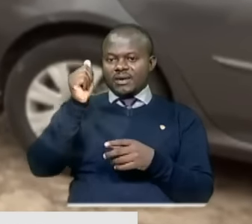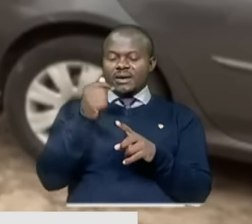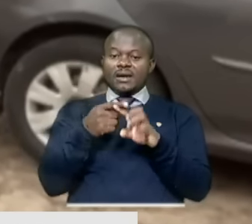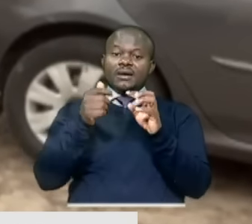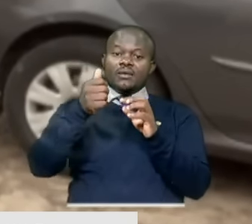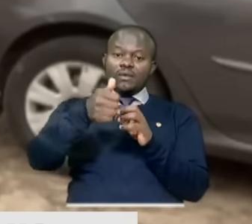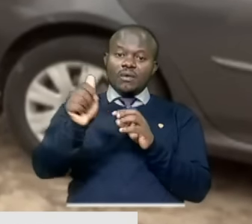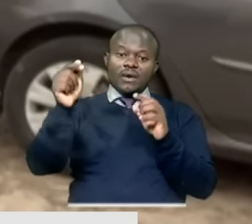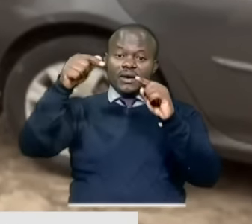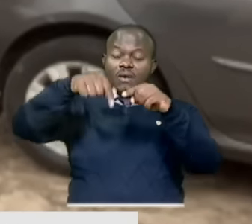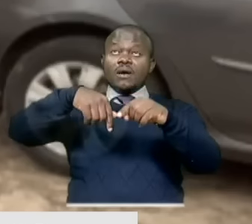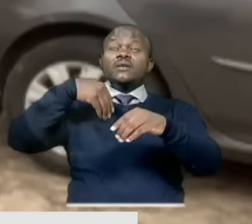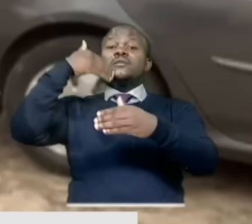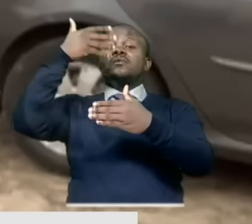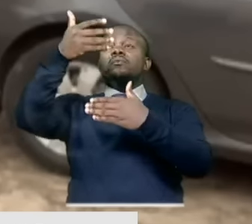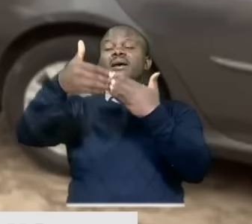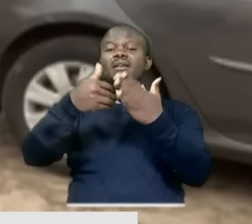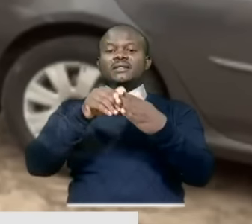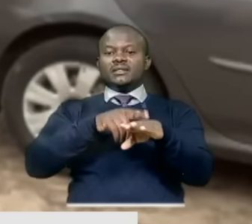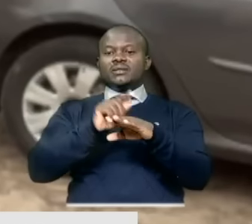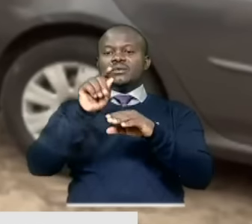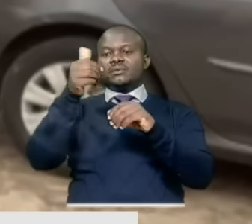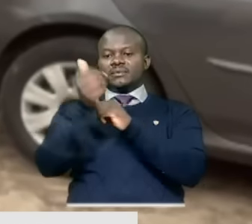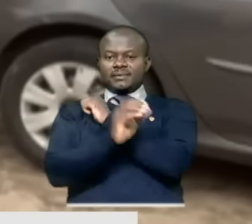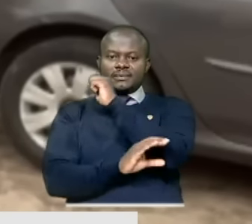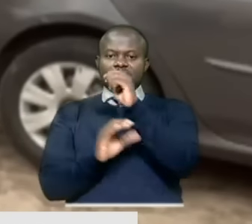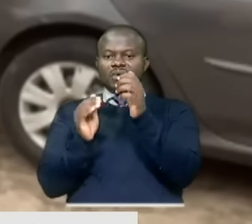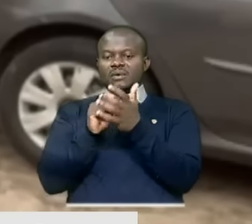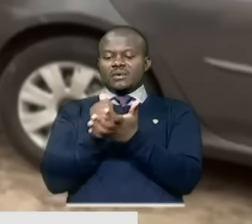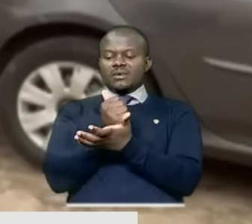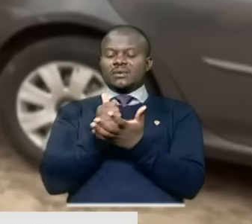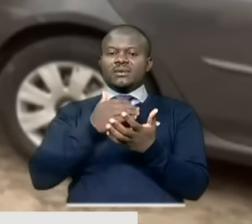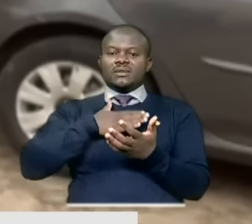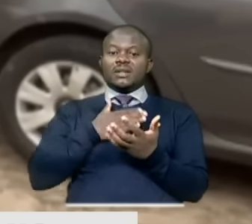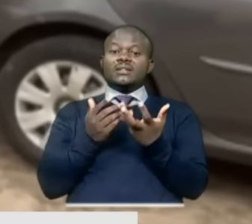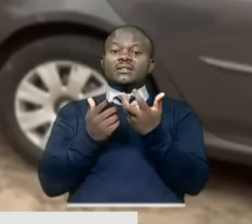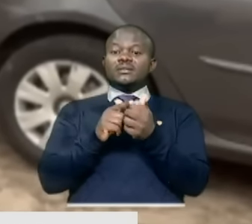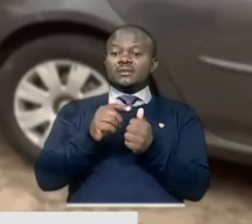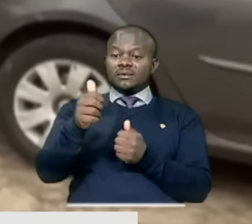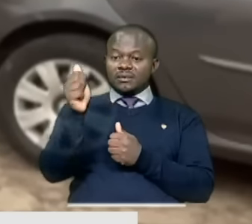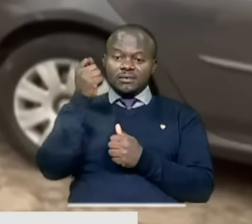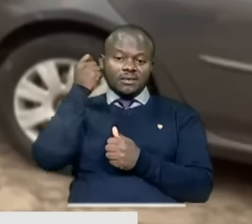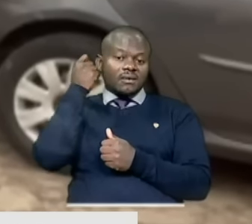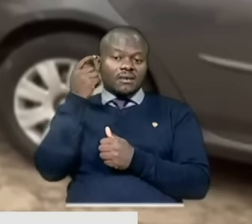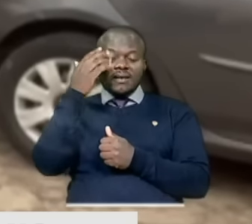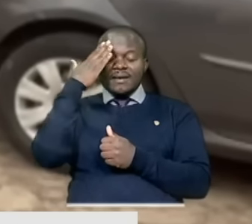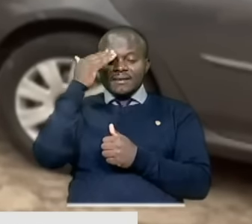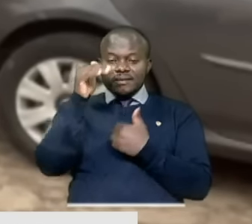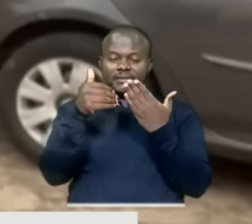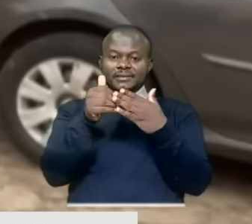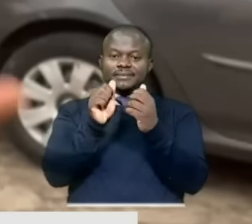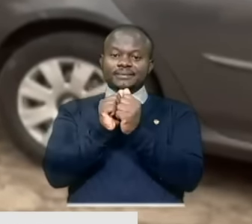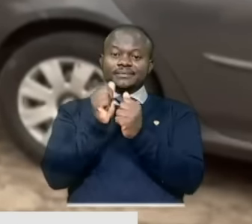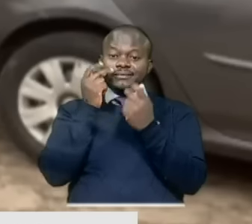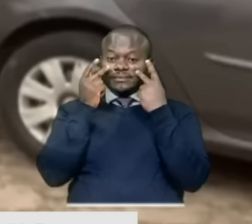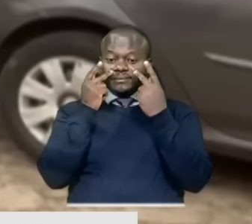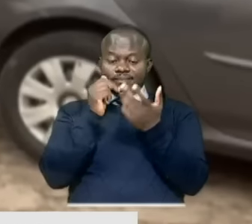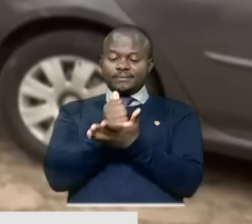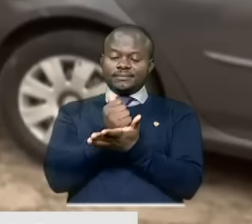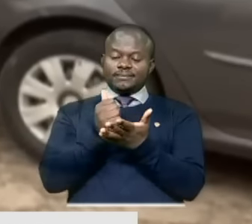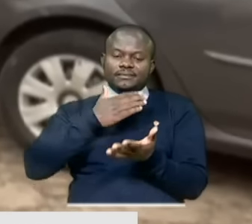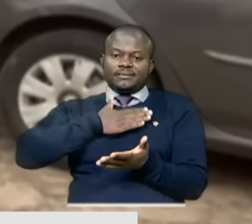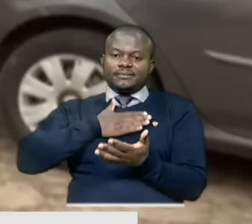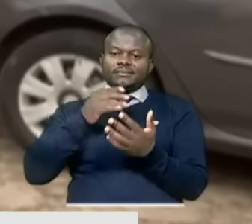wowe waje kugera igihe ujya nko hanze mu mahanga kandi icyangombwa cyanjye kikubaruyeho. Rero kugira ngo unzabone cya cyangombwa